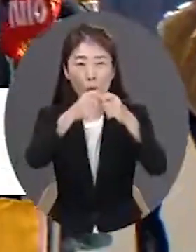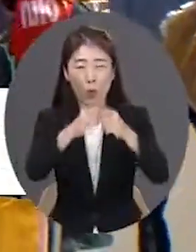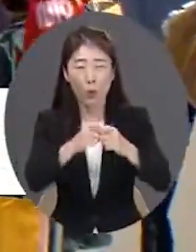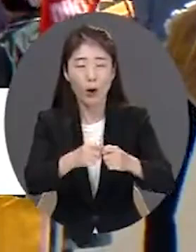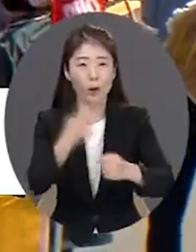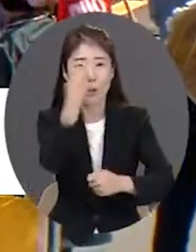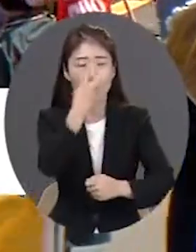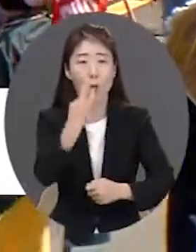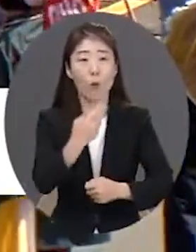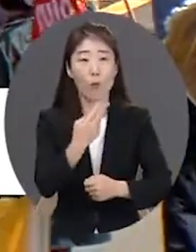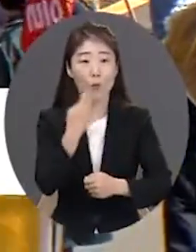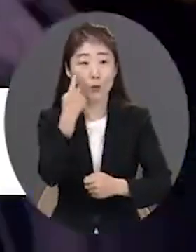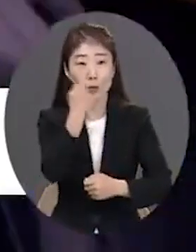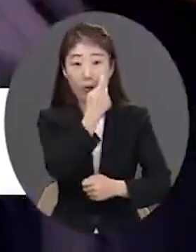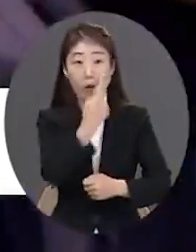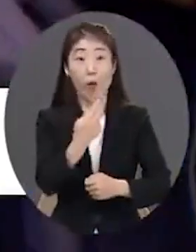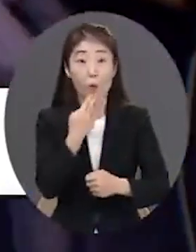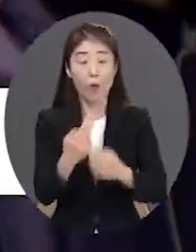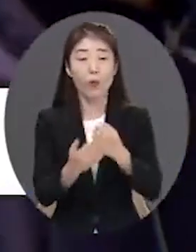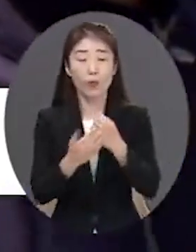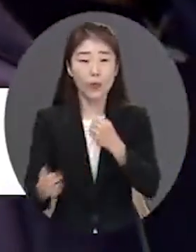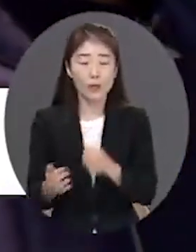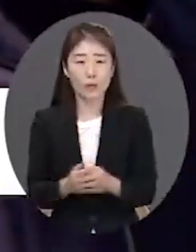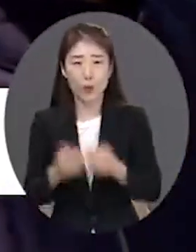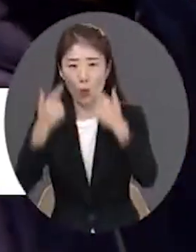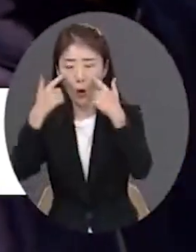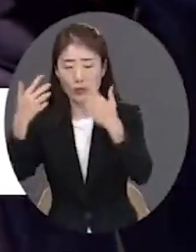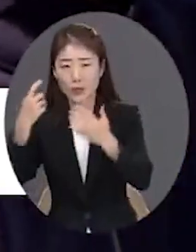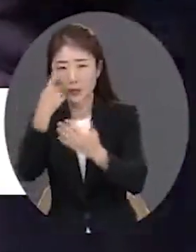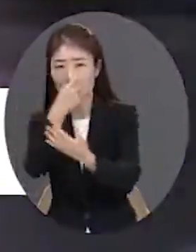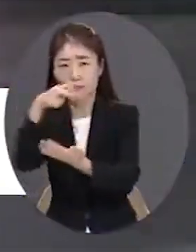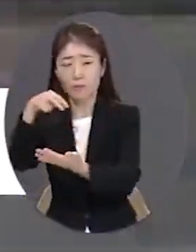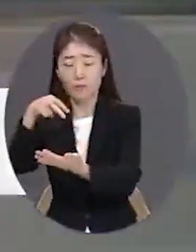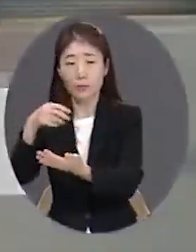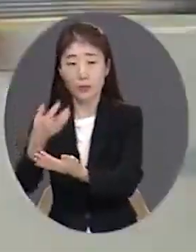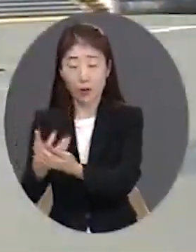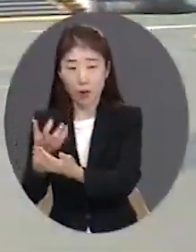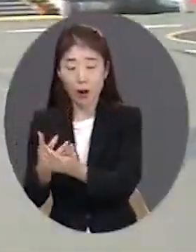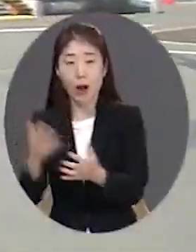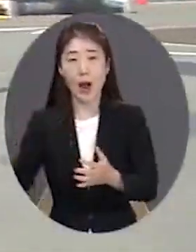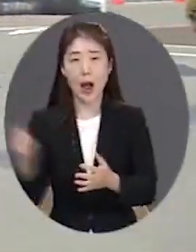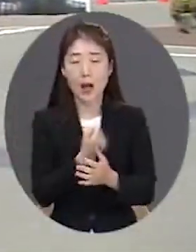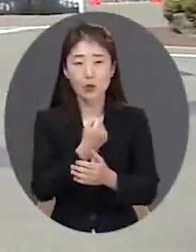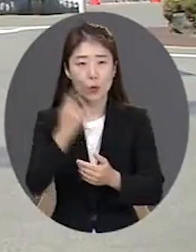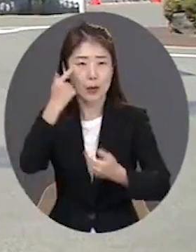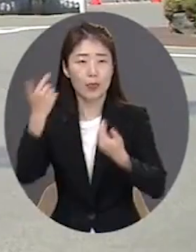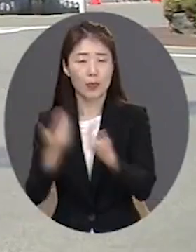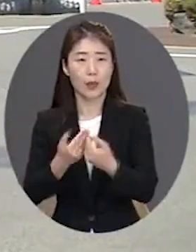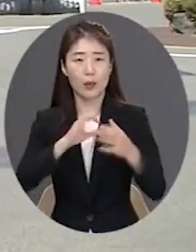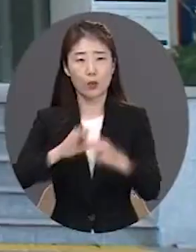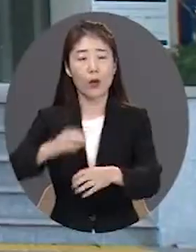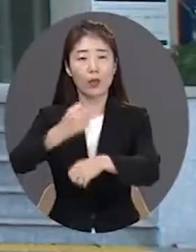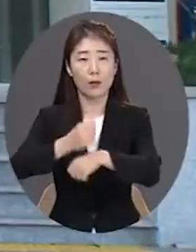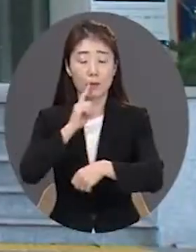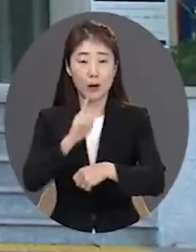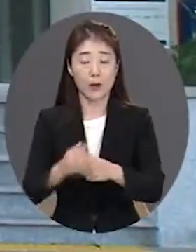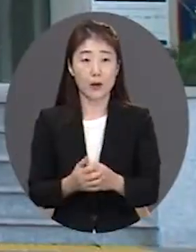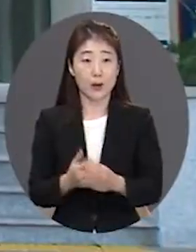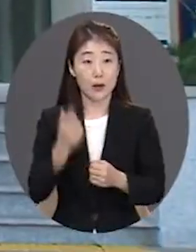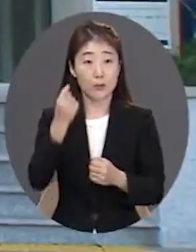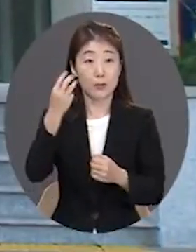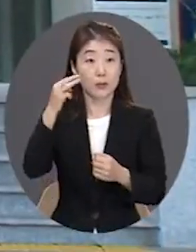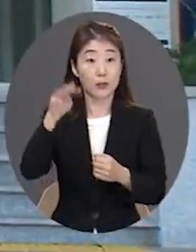명확한 근거를 바탕으로 반대 활동을 이어가겠다는 입장입니다. 합천군은 과격 시위가 재발하지